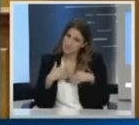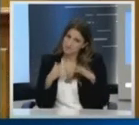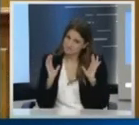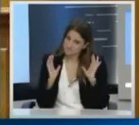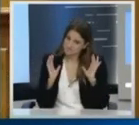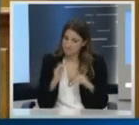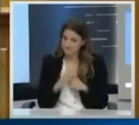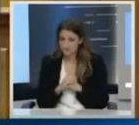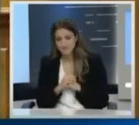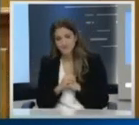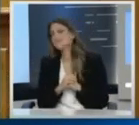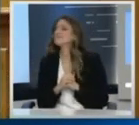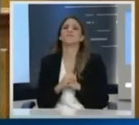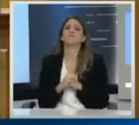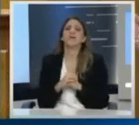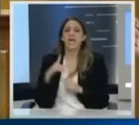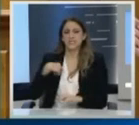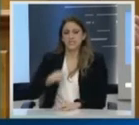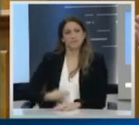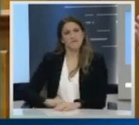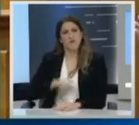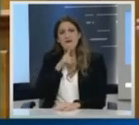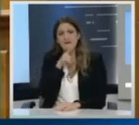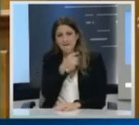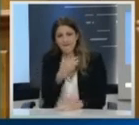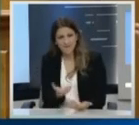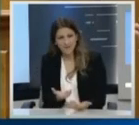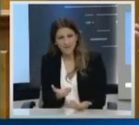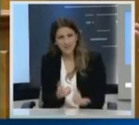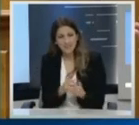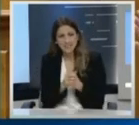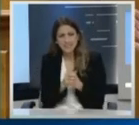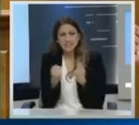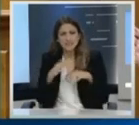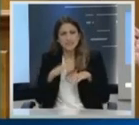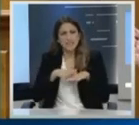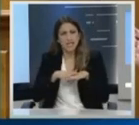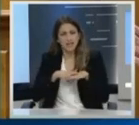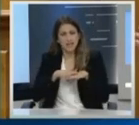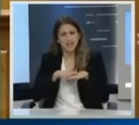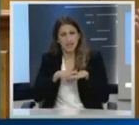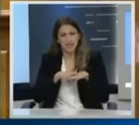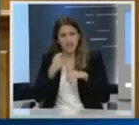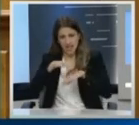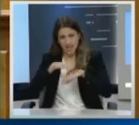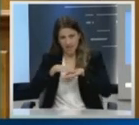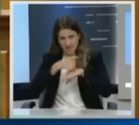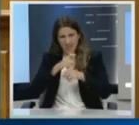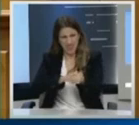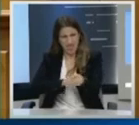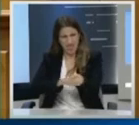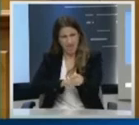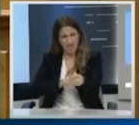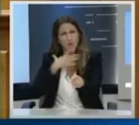μου. Μια συμπεριφορά που αν οφείλετε στο γεγονός ότι έχετε νεύρα, γιατί